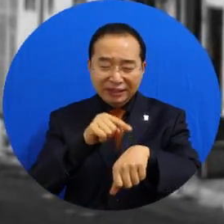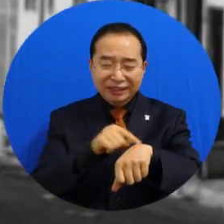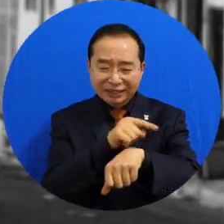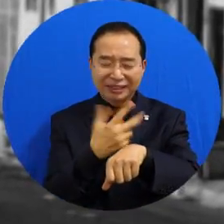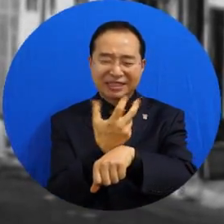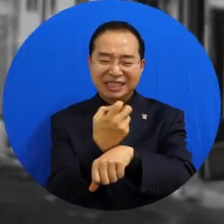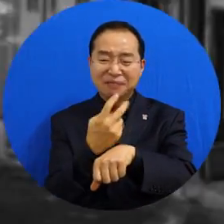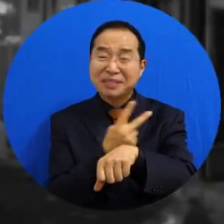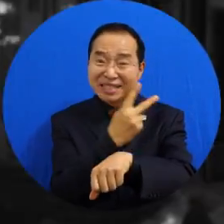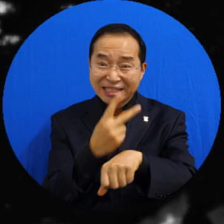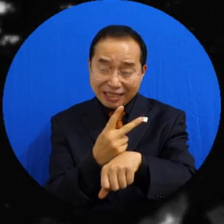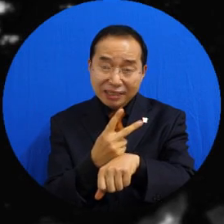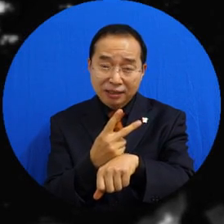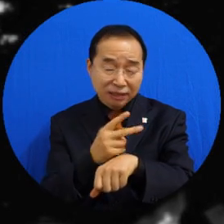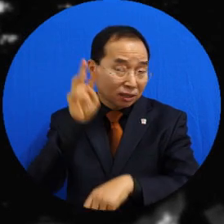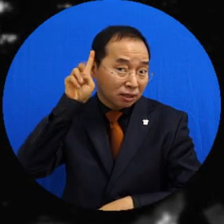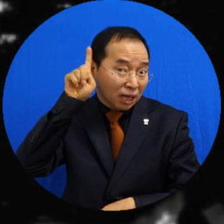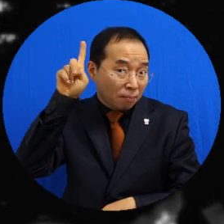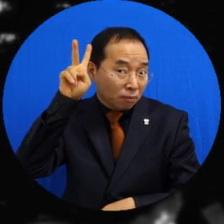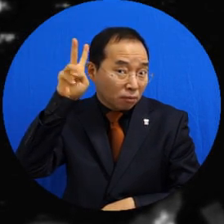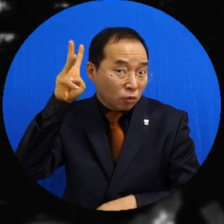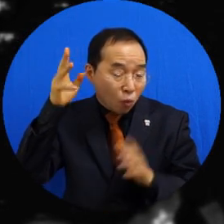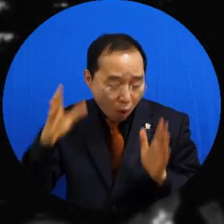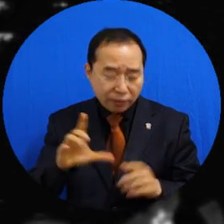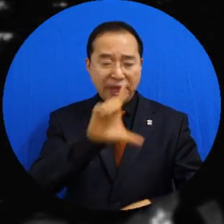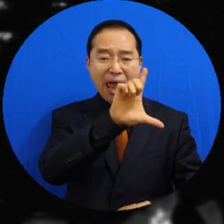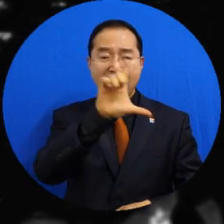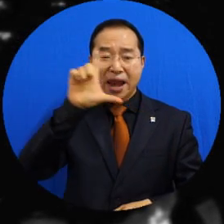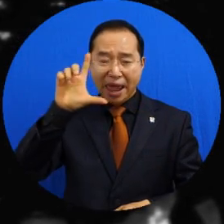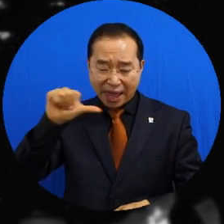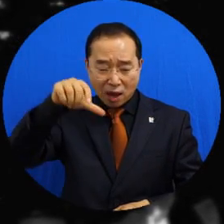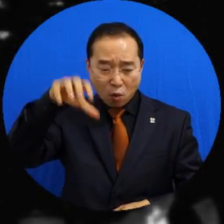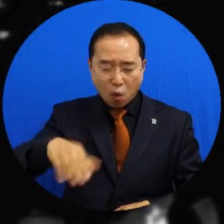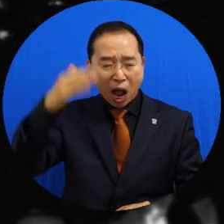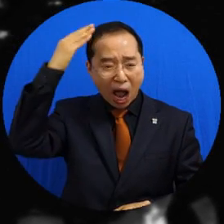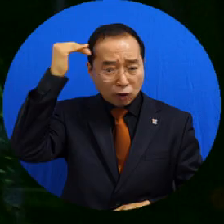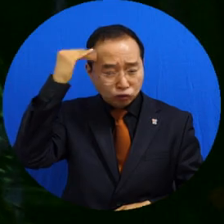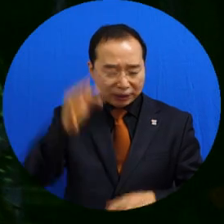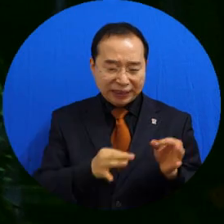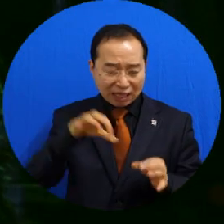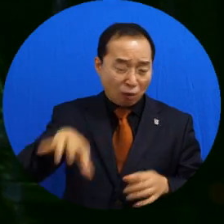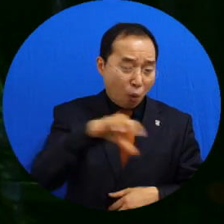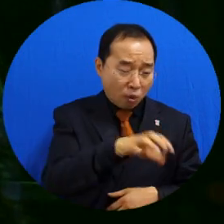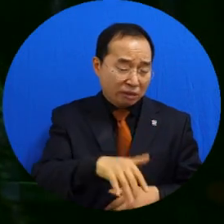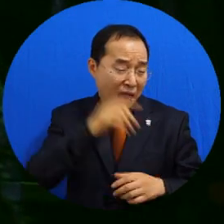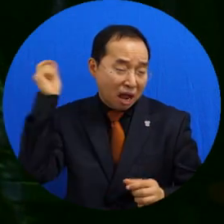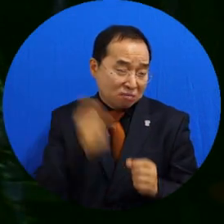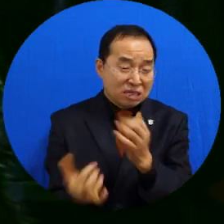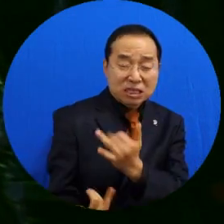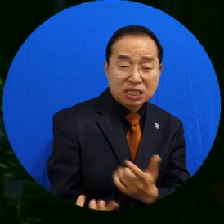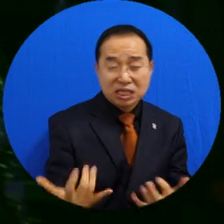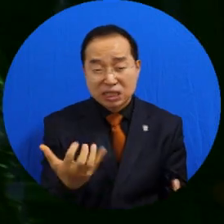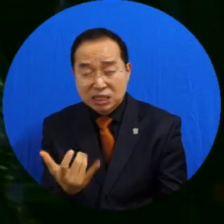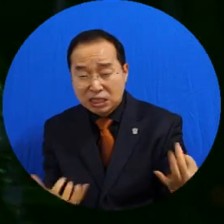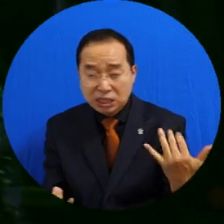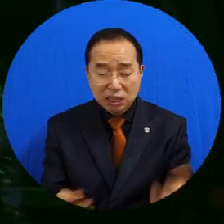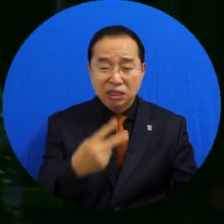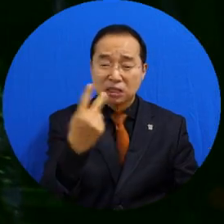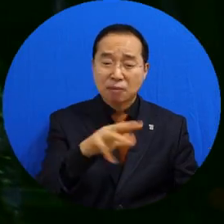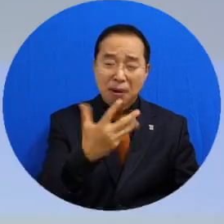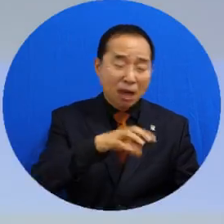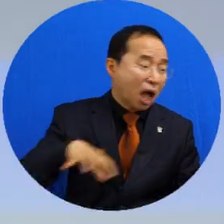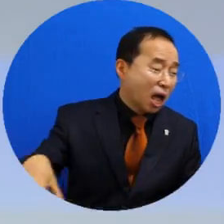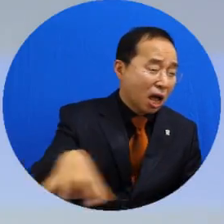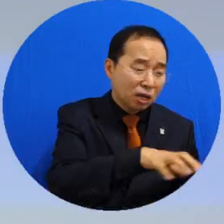동안 LA에 있는 코리아타운이 완전히 불바다가 됐어요. 다 없어졌어요. 예, 상점이 다